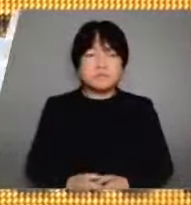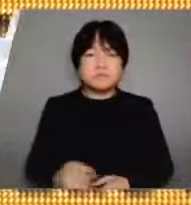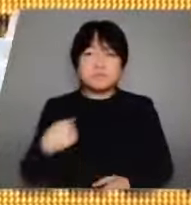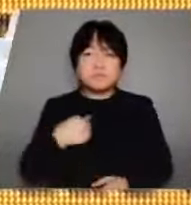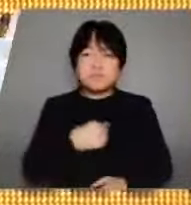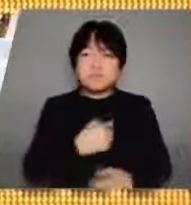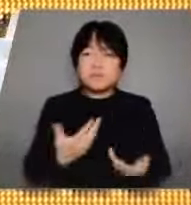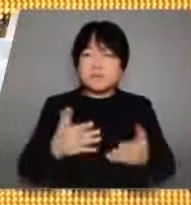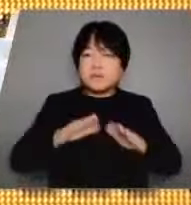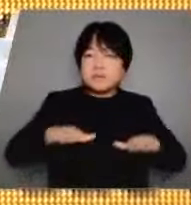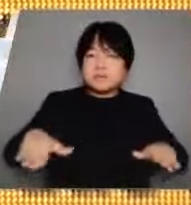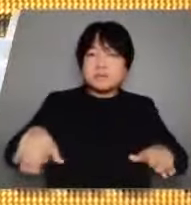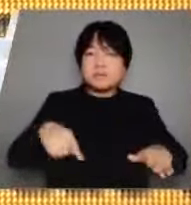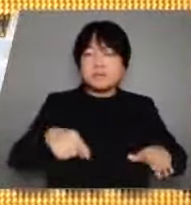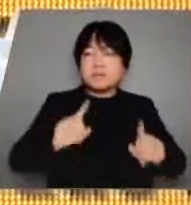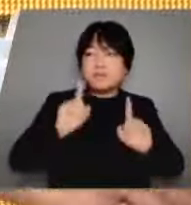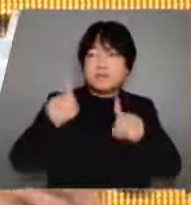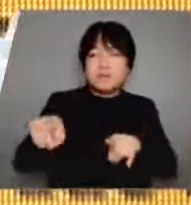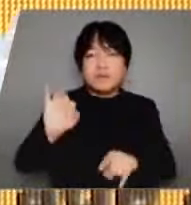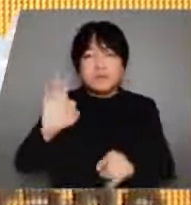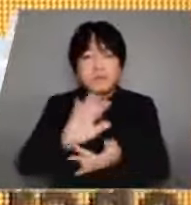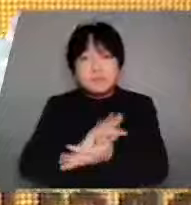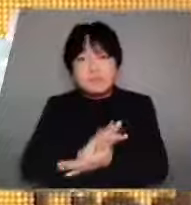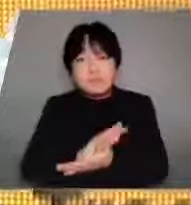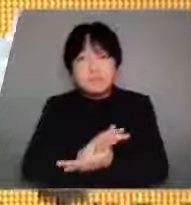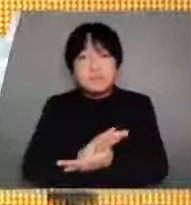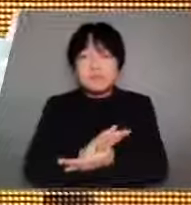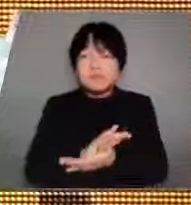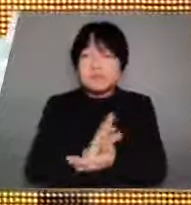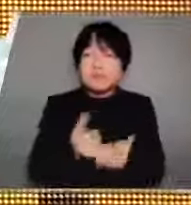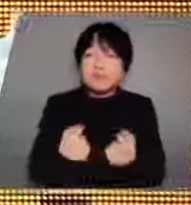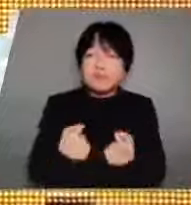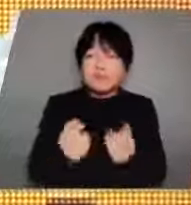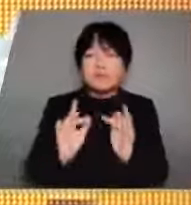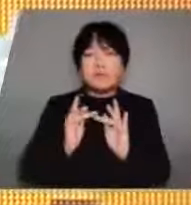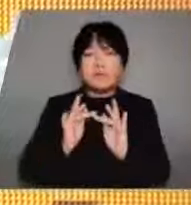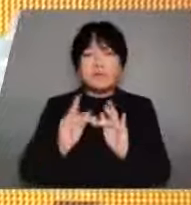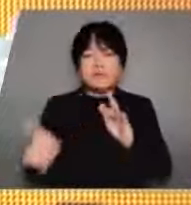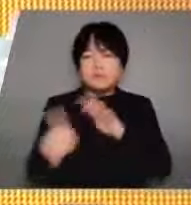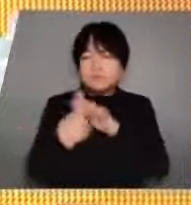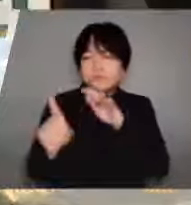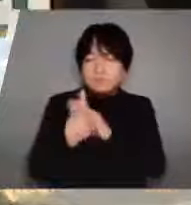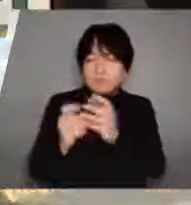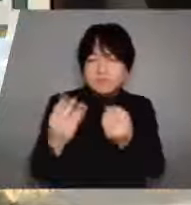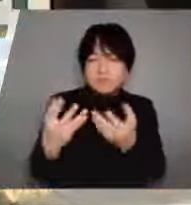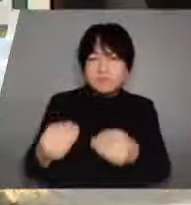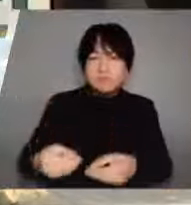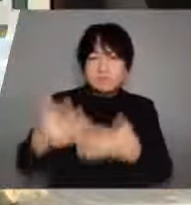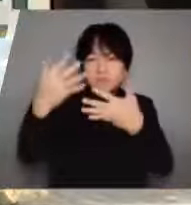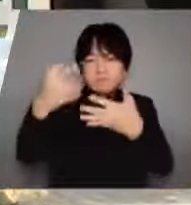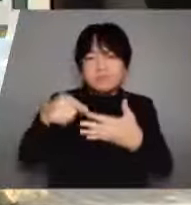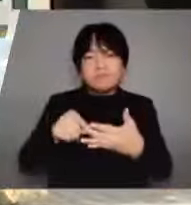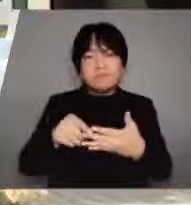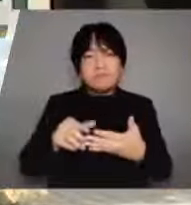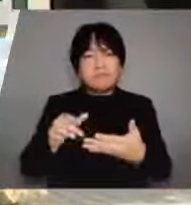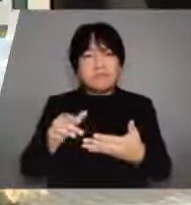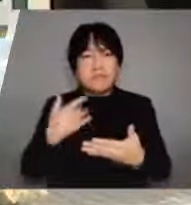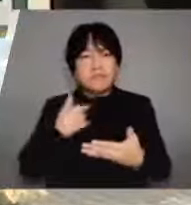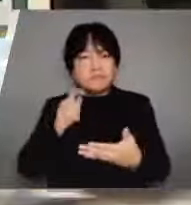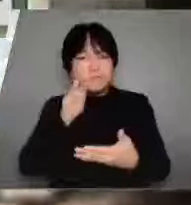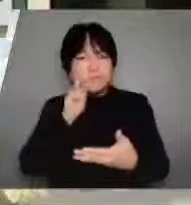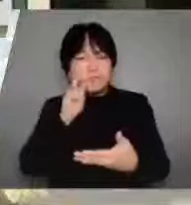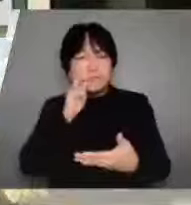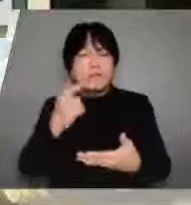went during the pandemic? Online, nagpa-pop yan sa kanilang mga feed. Kaya nais ng DOH